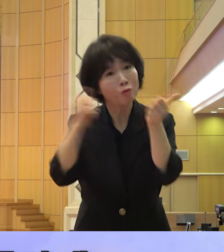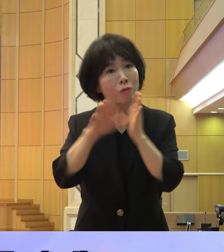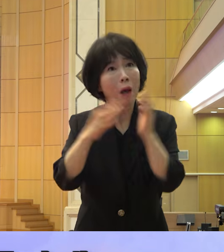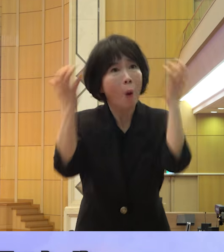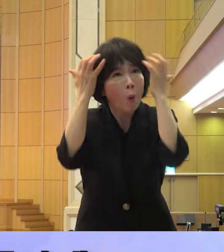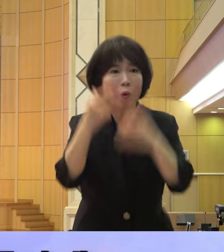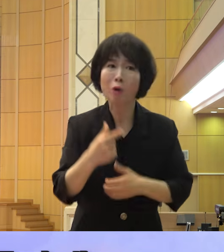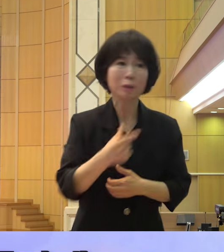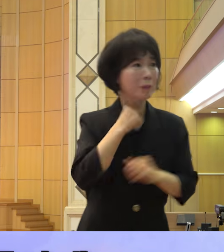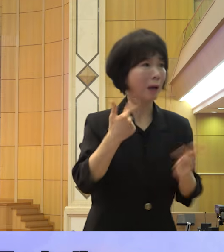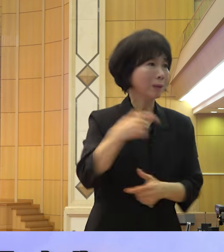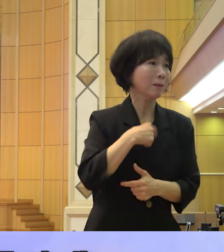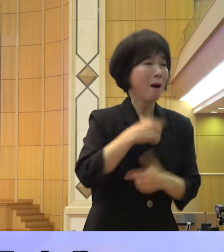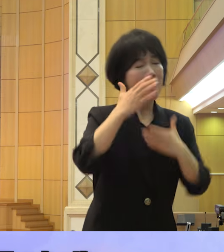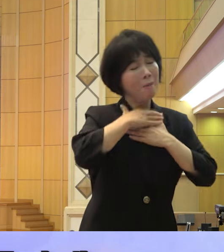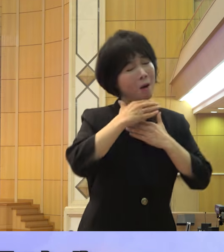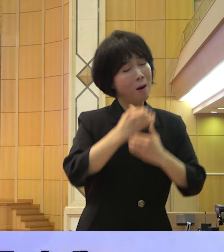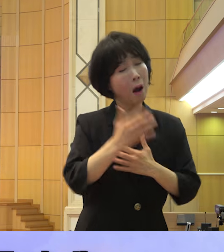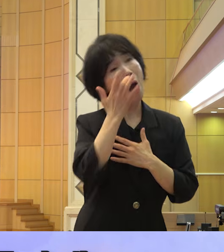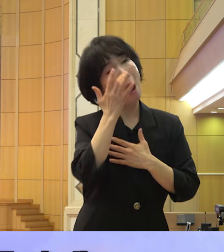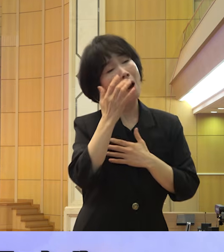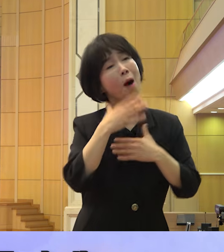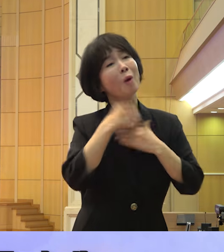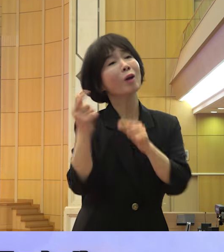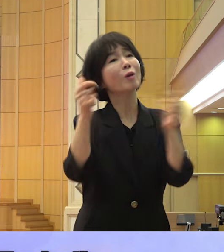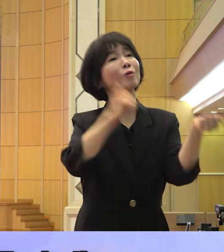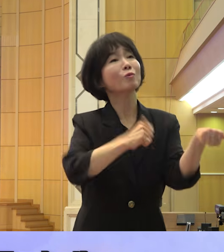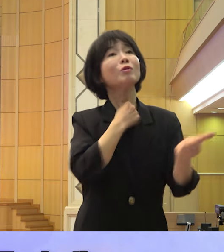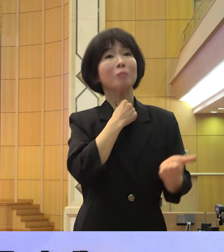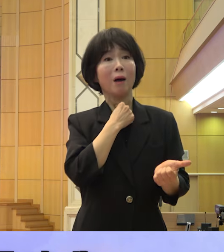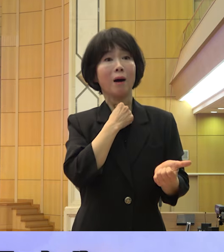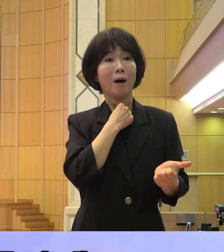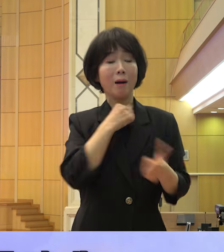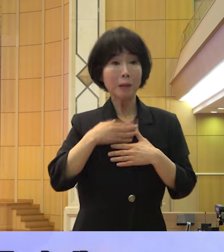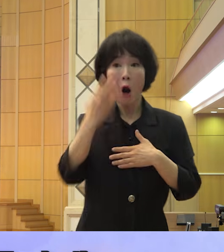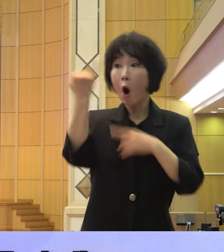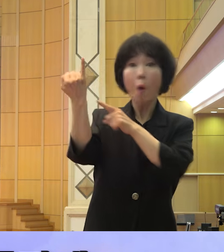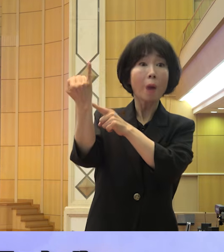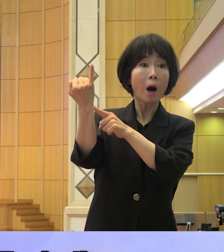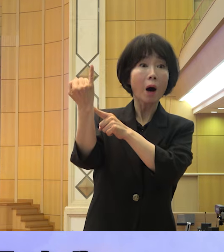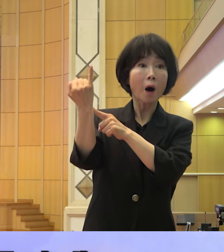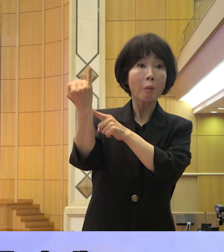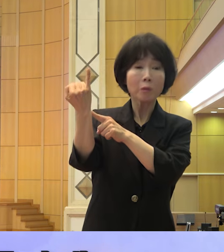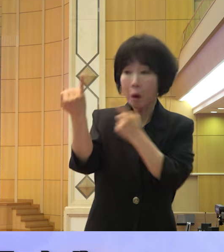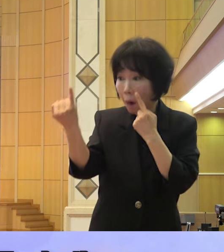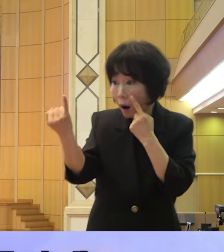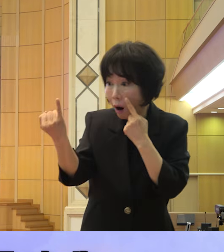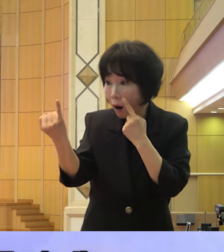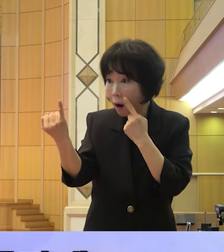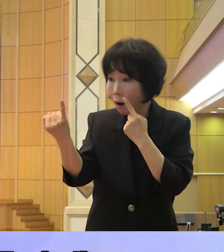죽을 때도 고통 없이 우리 어머니처럼 주무시다가 가는 것처럼